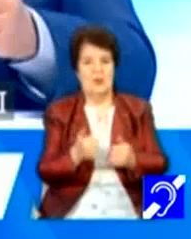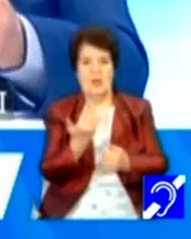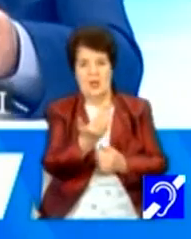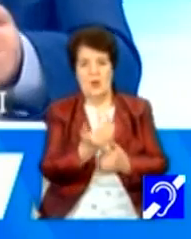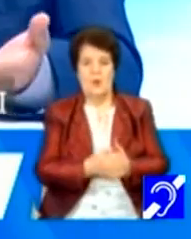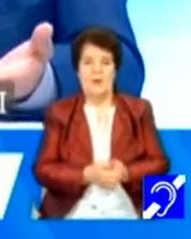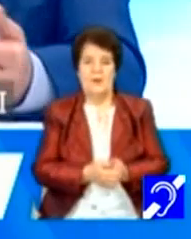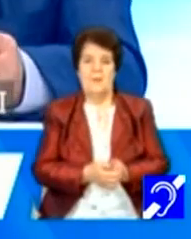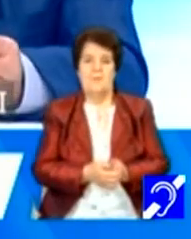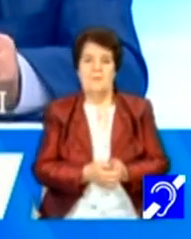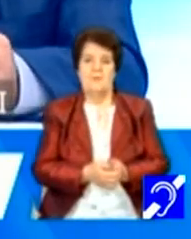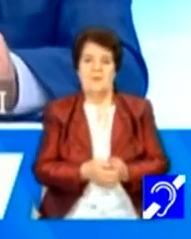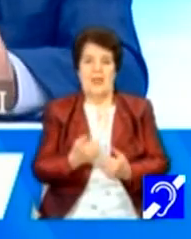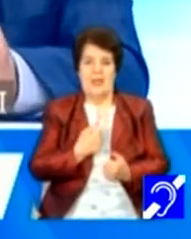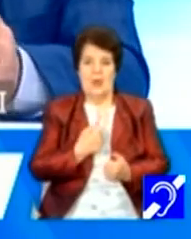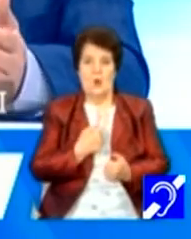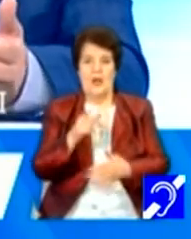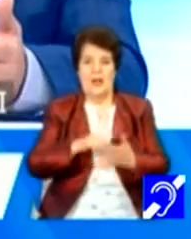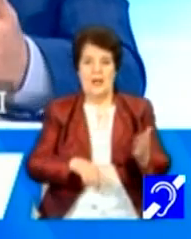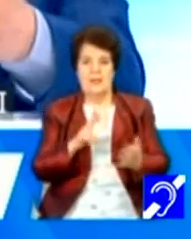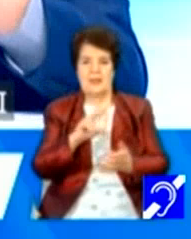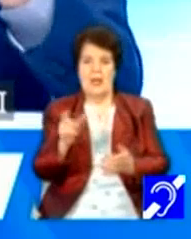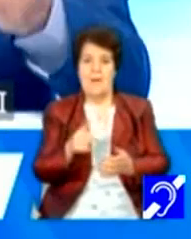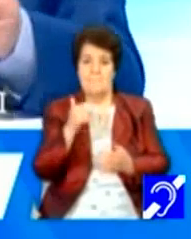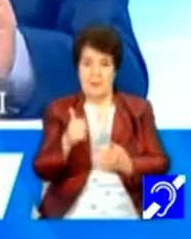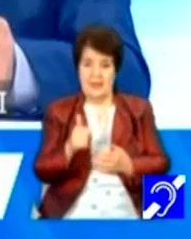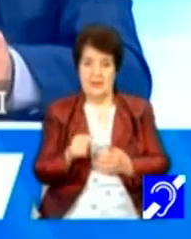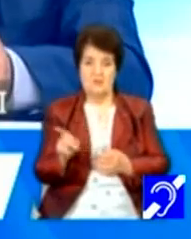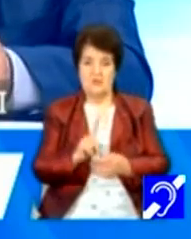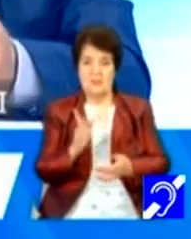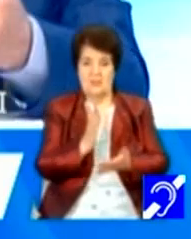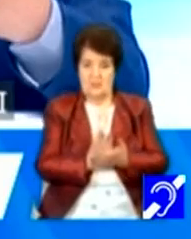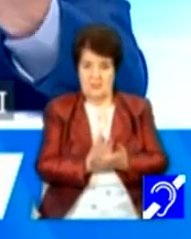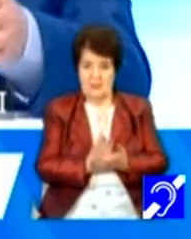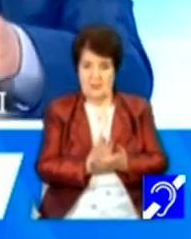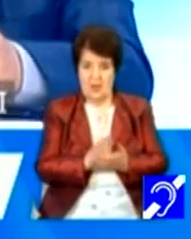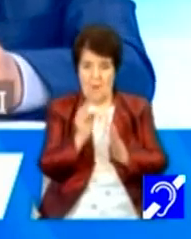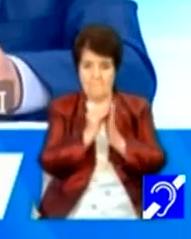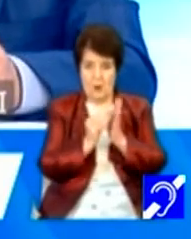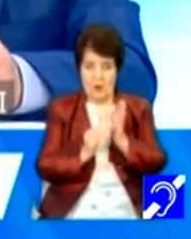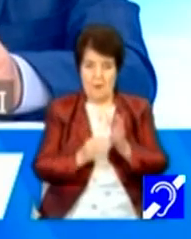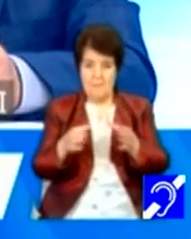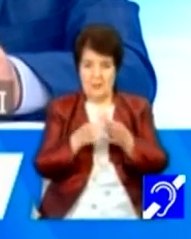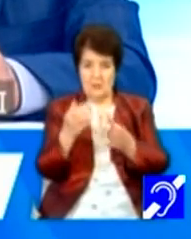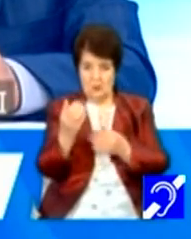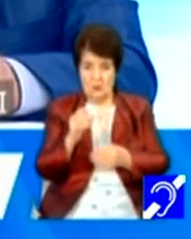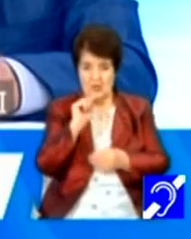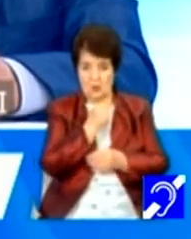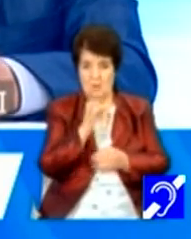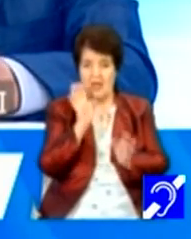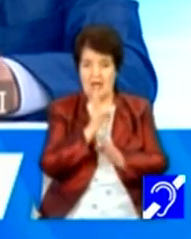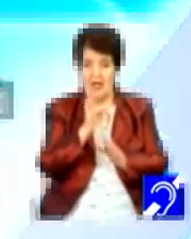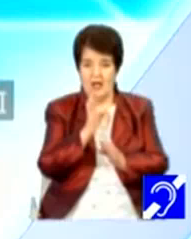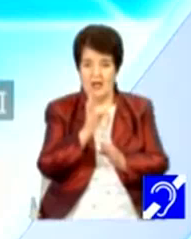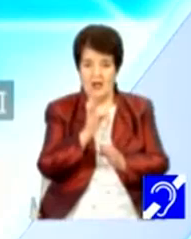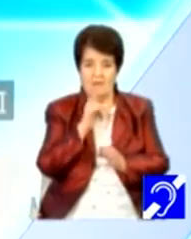Dar eu cred că ar fi bine că ceea ce ziceam e programul partidului nostru, Economia Verde,